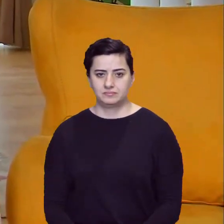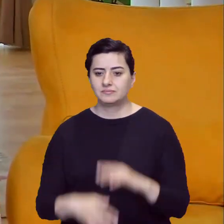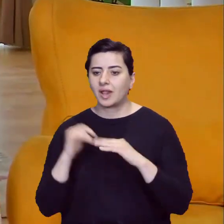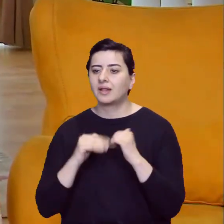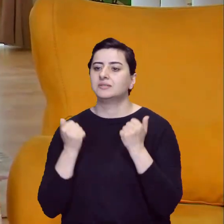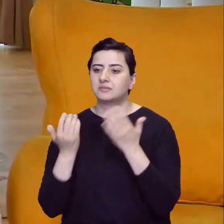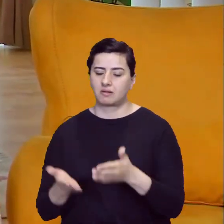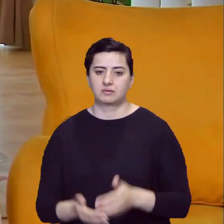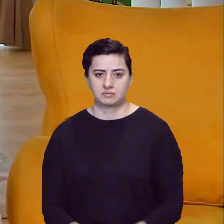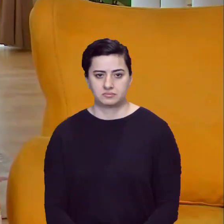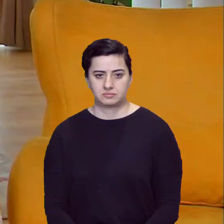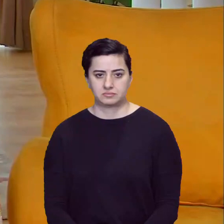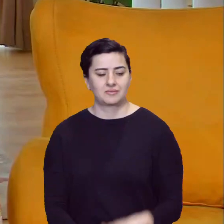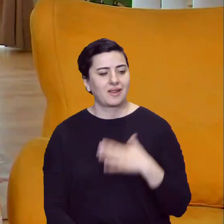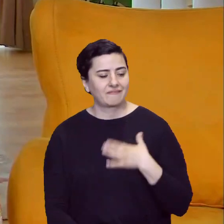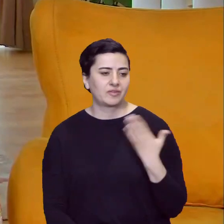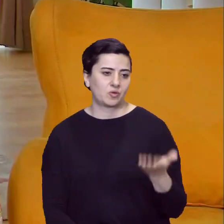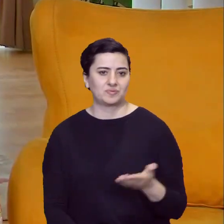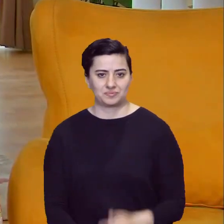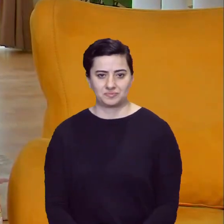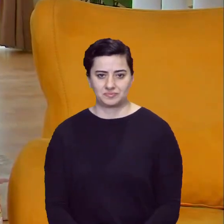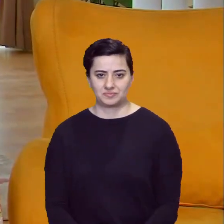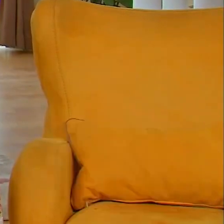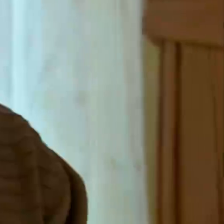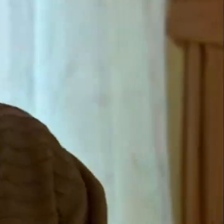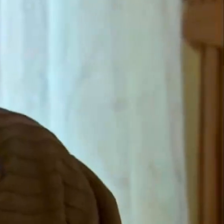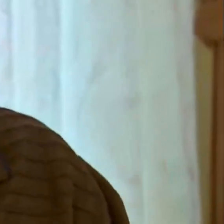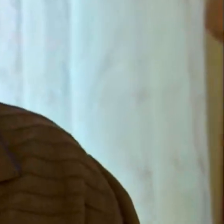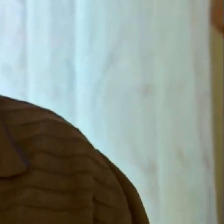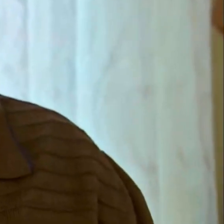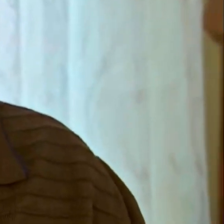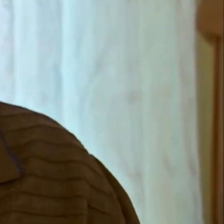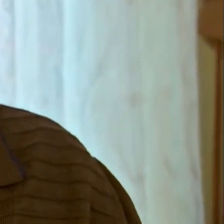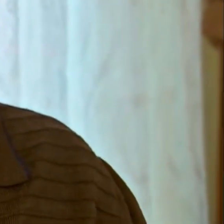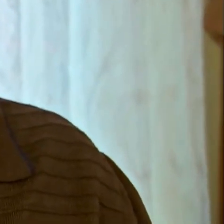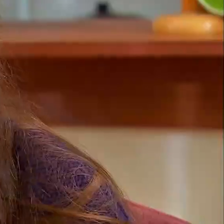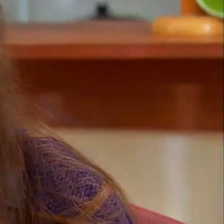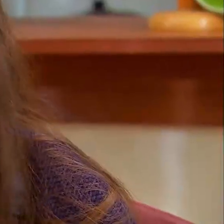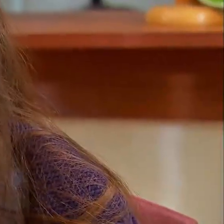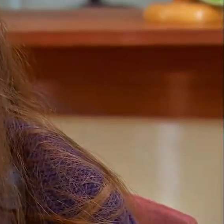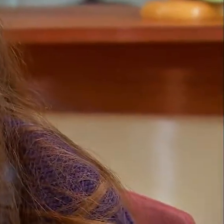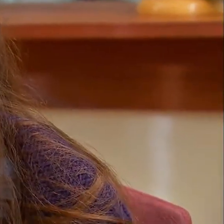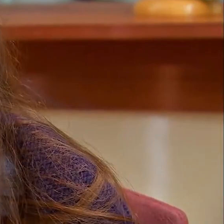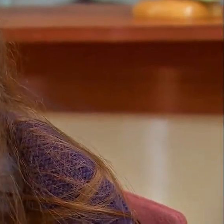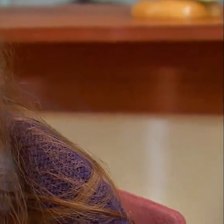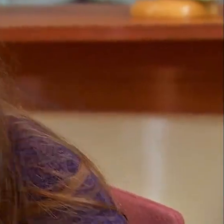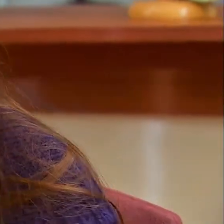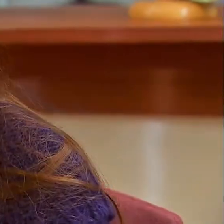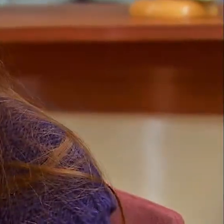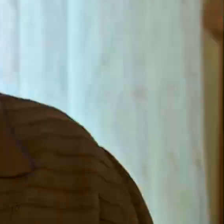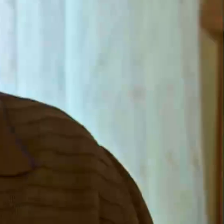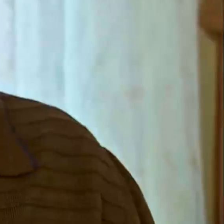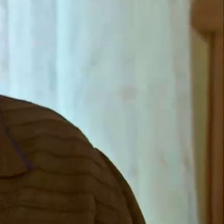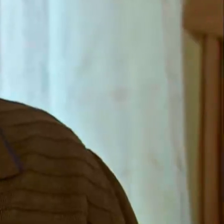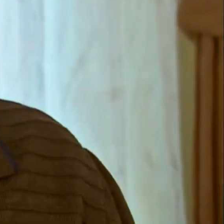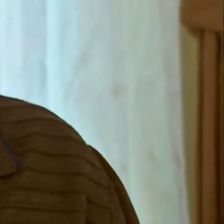Ellerine sağlık. Afiyet olsun. Sağ ol kızım.